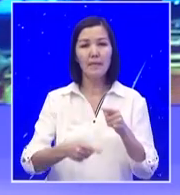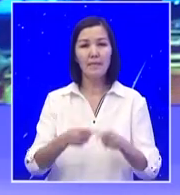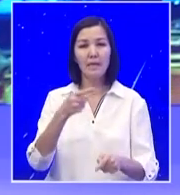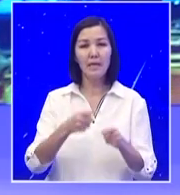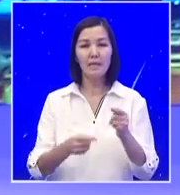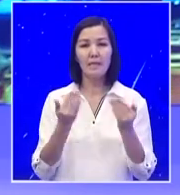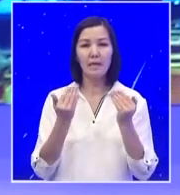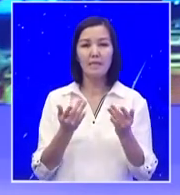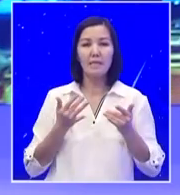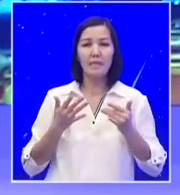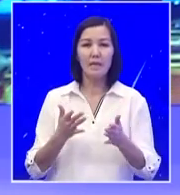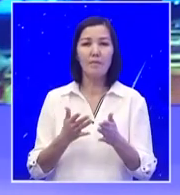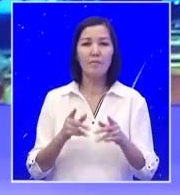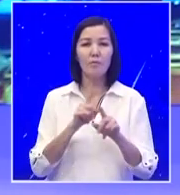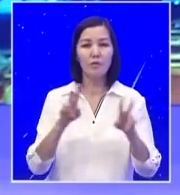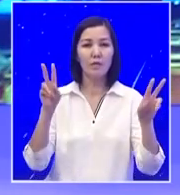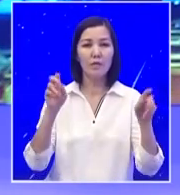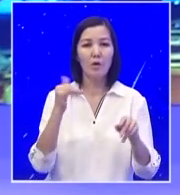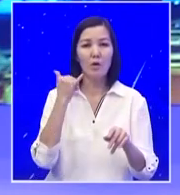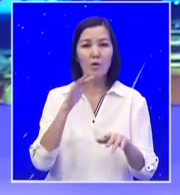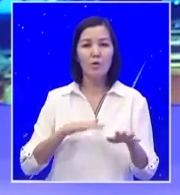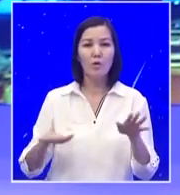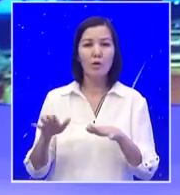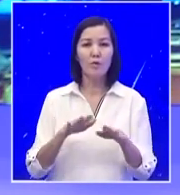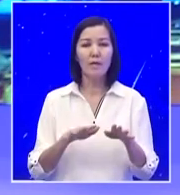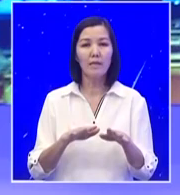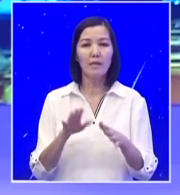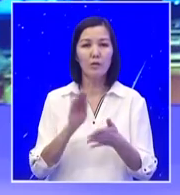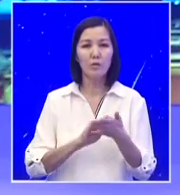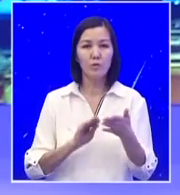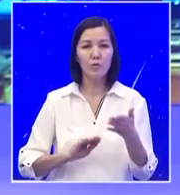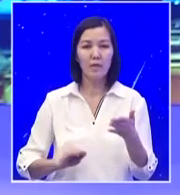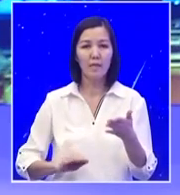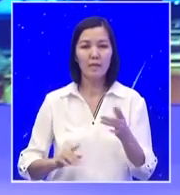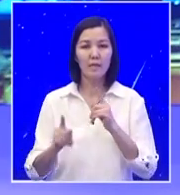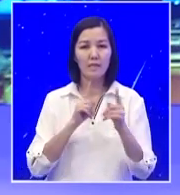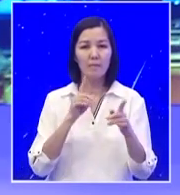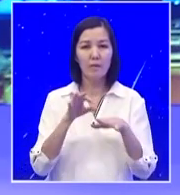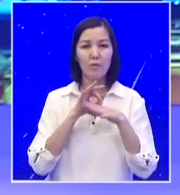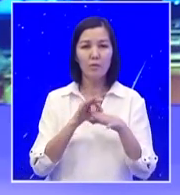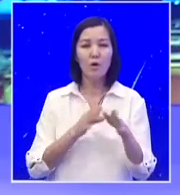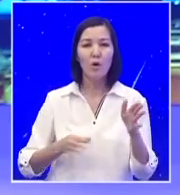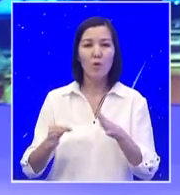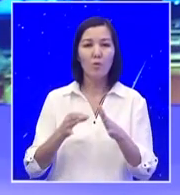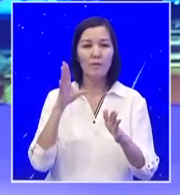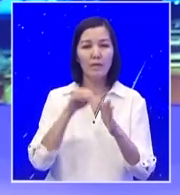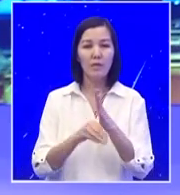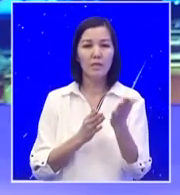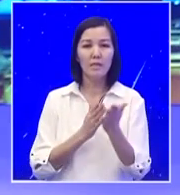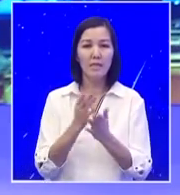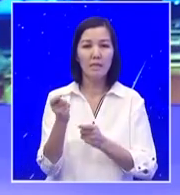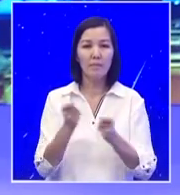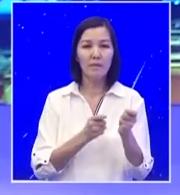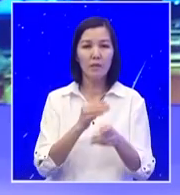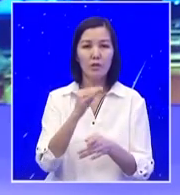Бәсекелестік заман талабы дәл осындай тақырыппен Ұйғыр ауданында бақ өкілдерінің басын қосқан семинар өтті. Облыстық ішкі саясат